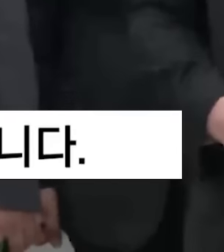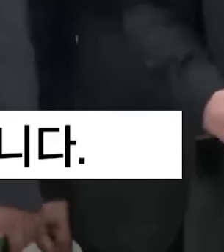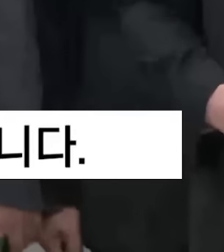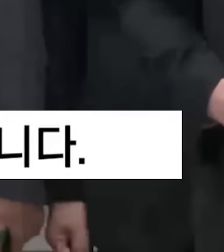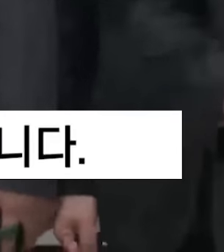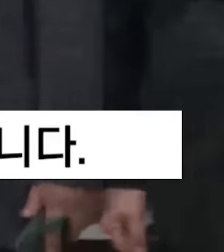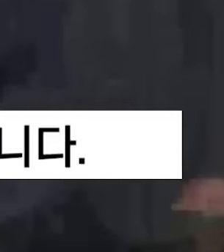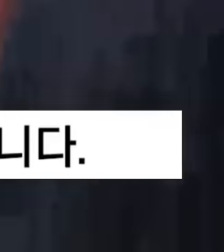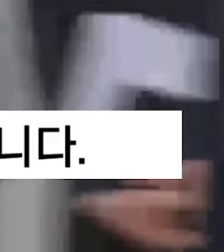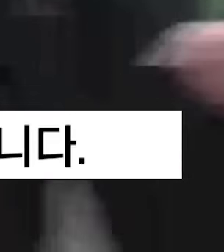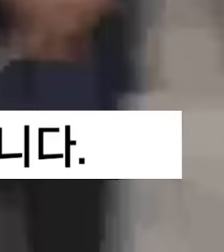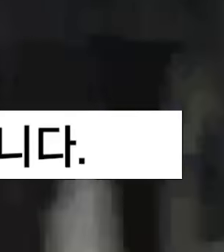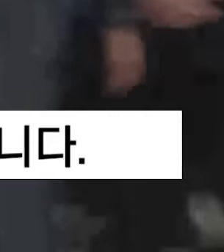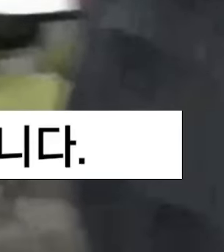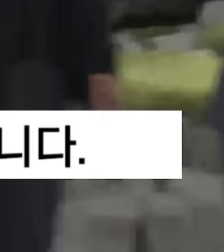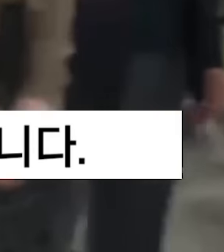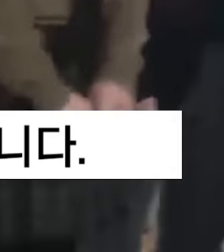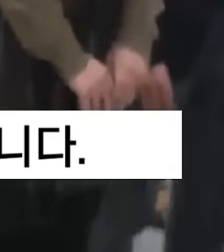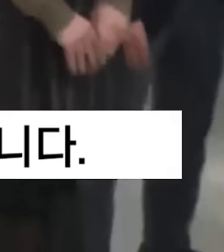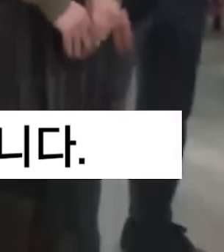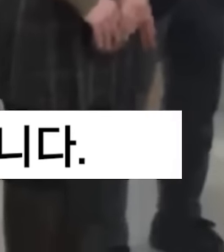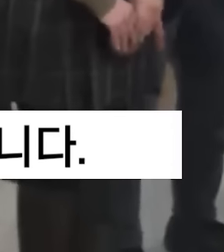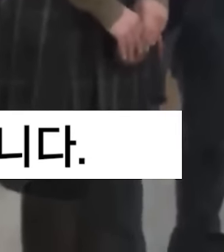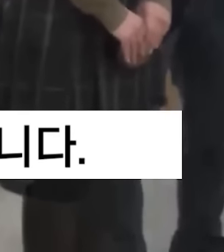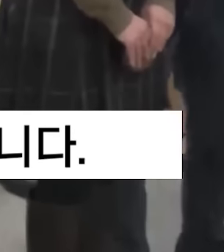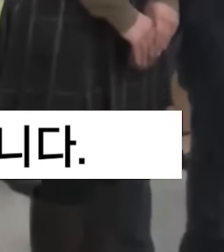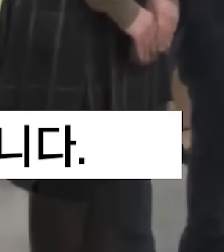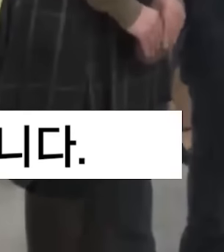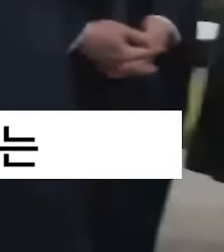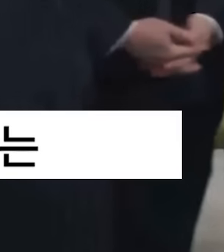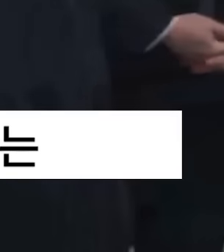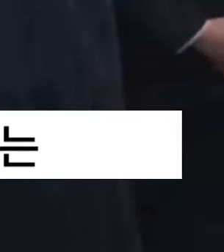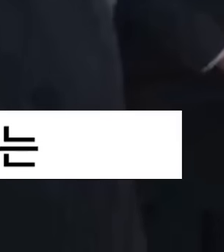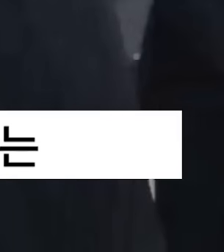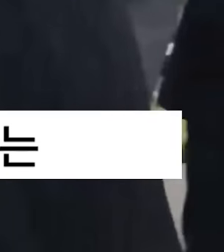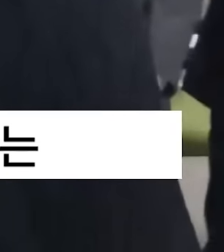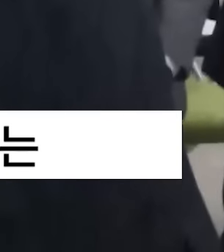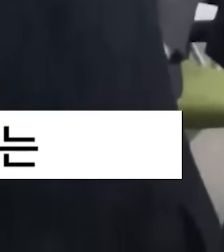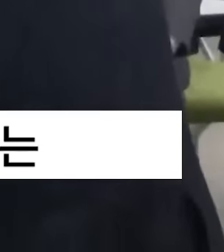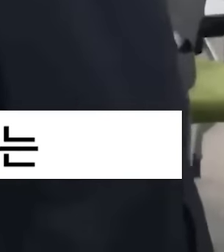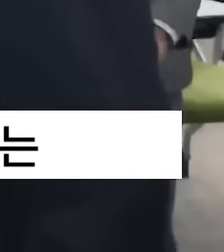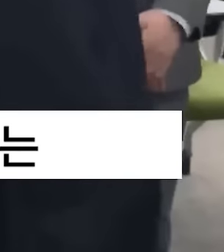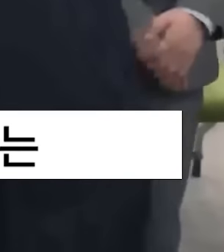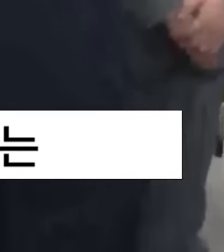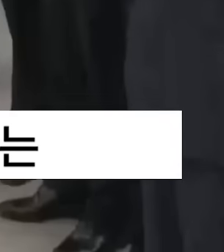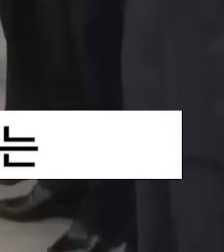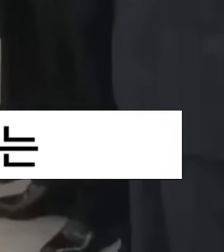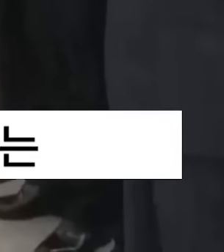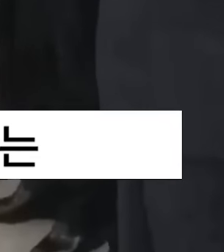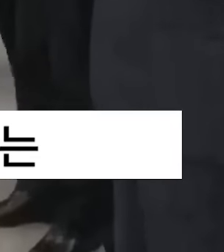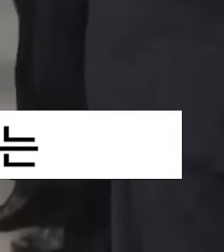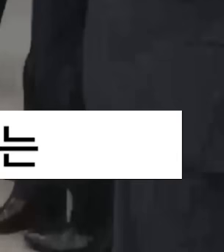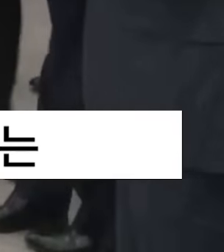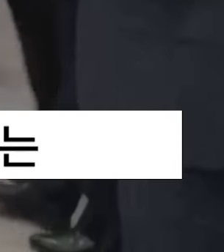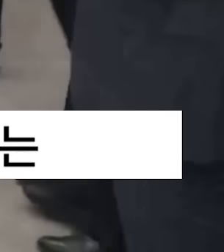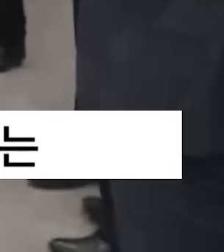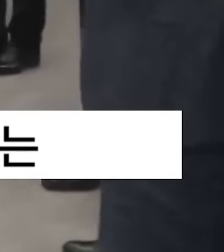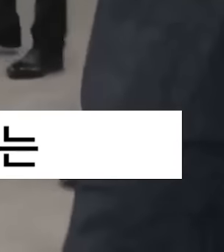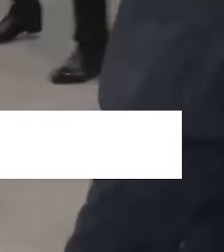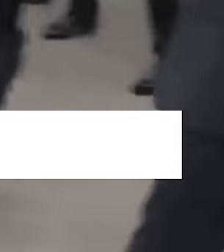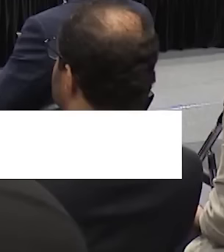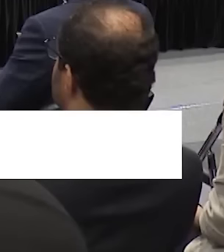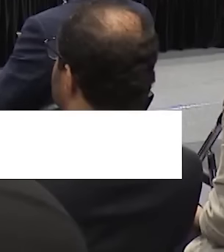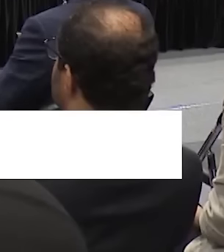먹으며 여러분과 시간을 가질 수 있도록 하겠다고 밝힌 바 있습니다. 신년 기자회견 개최 여부를 대통령실이 고심하는